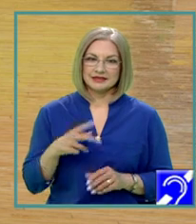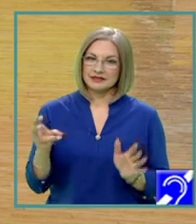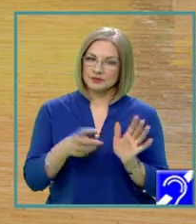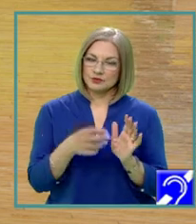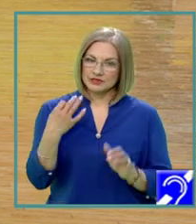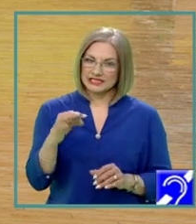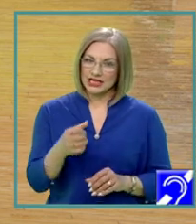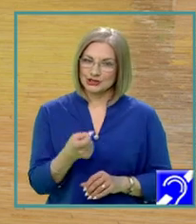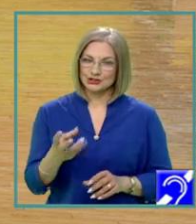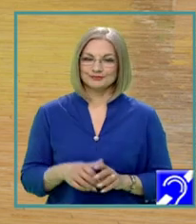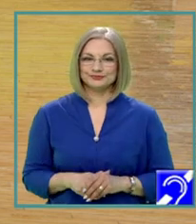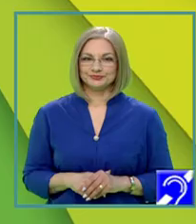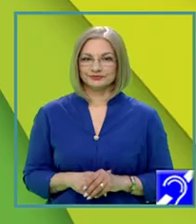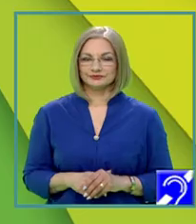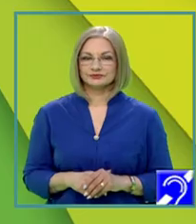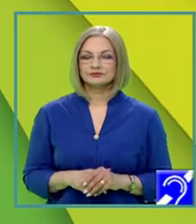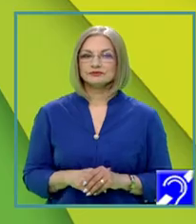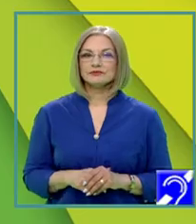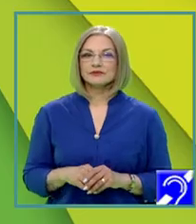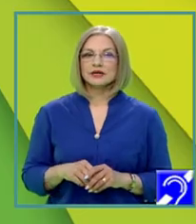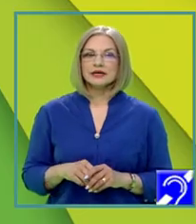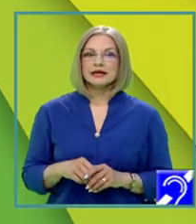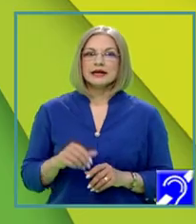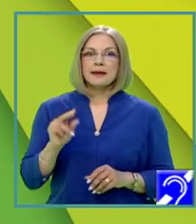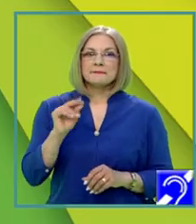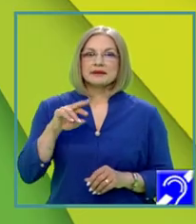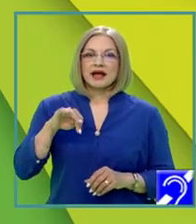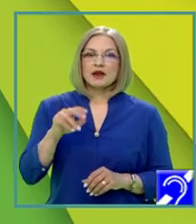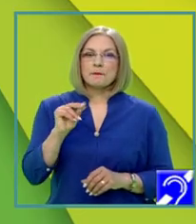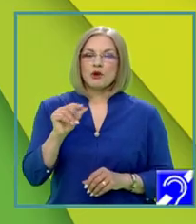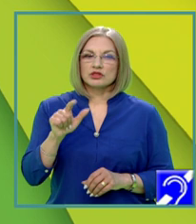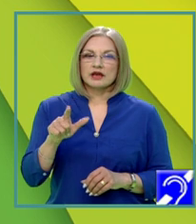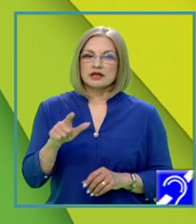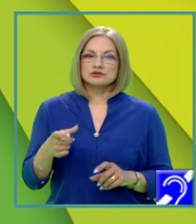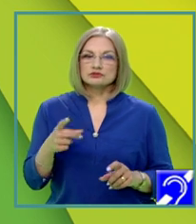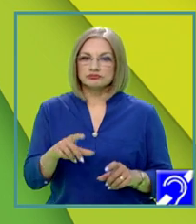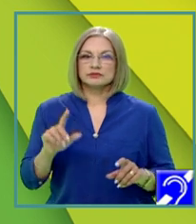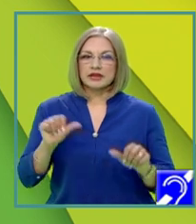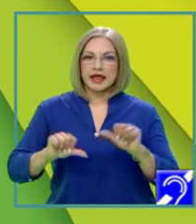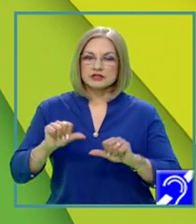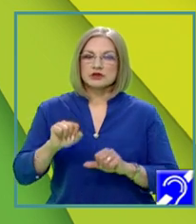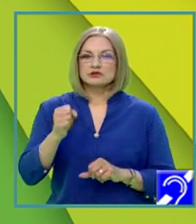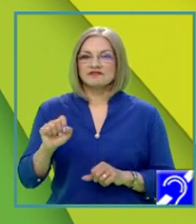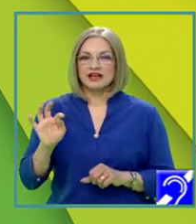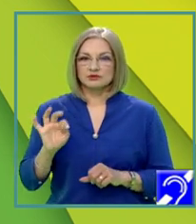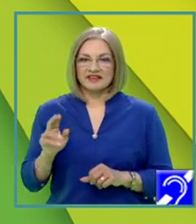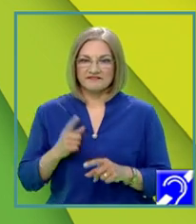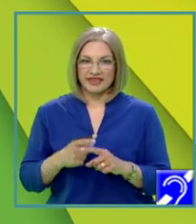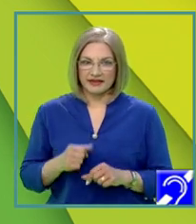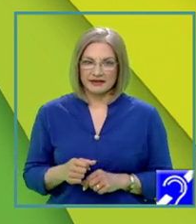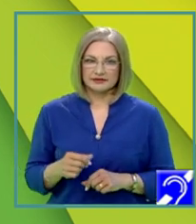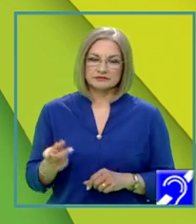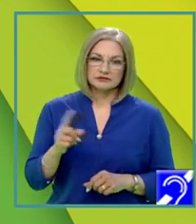puncte subiectul 1 permanganatul de potasiu reacționează cu sulfat de Fier 2 în mediu acid formând sulfatul de potasiu